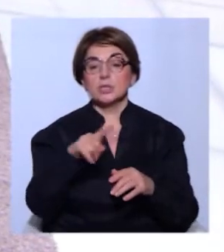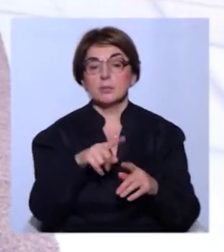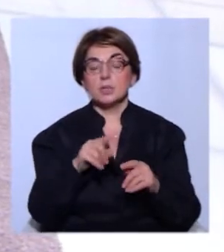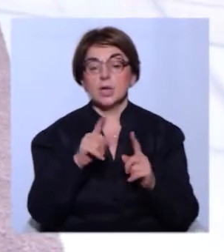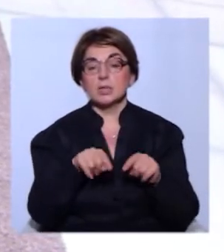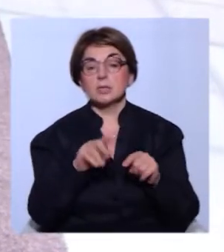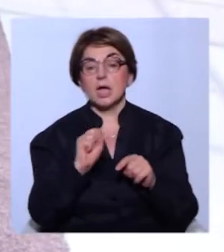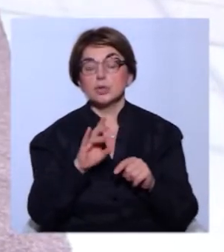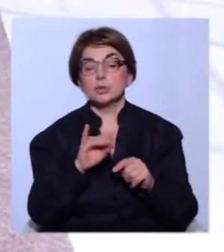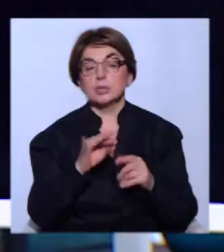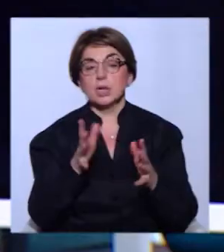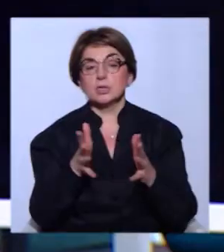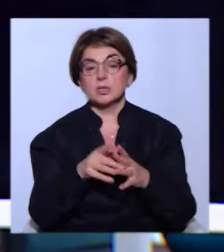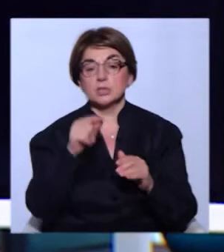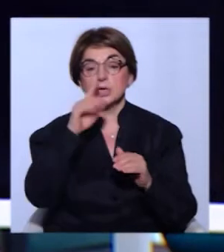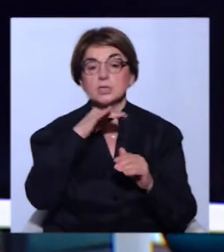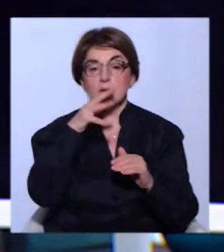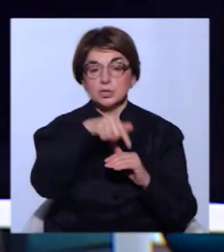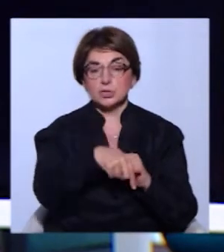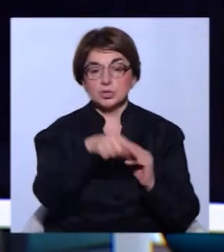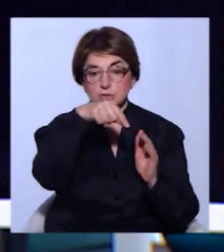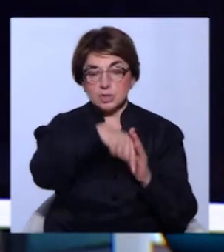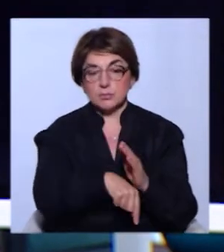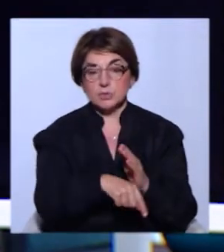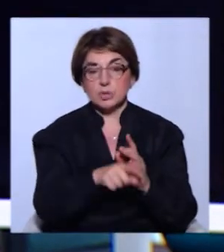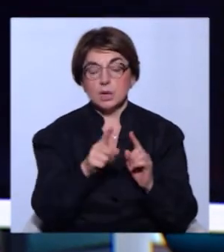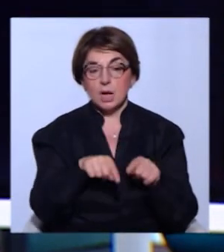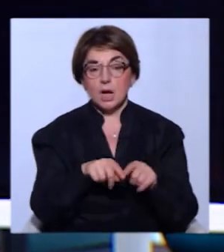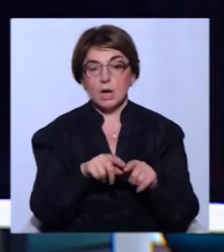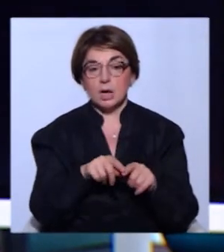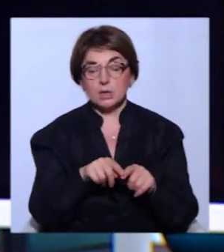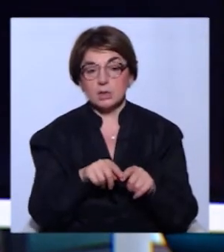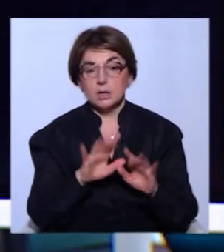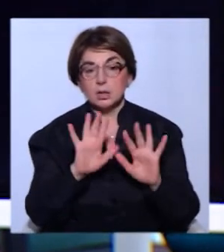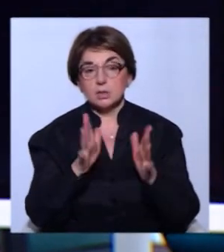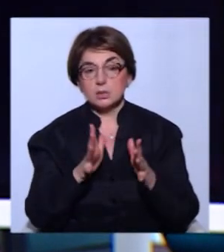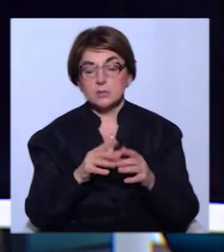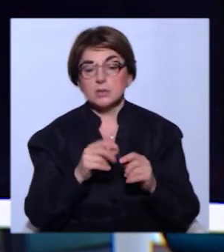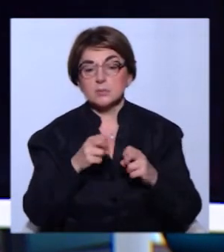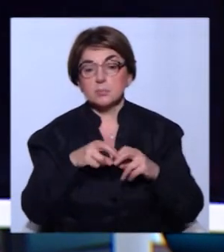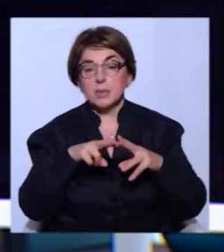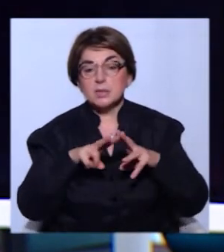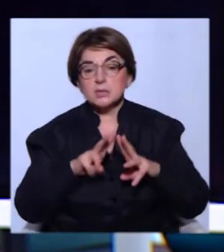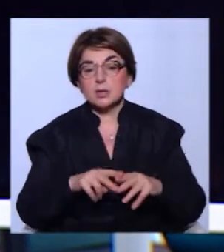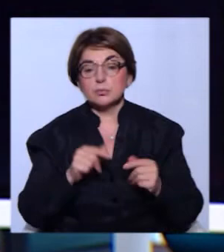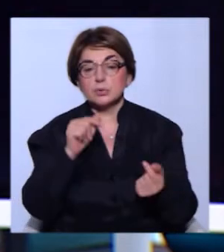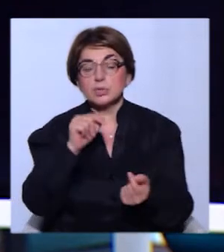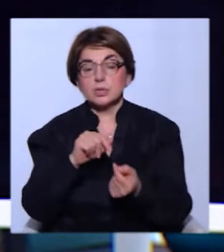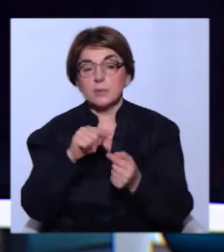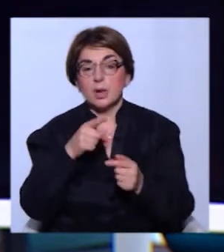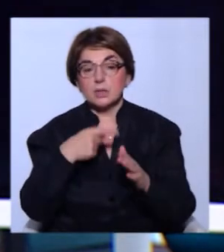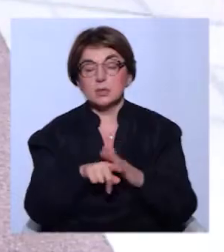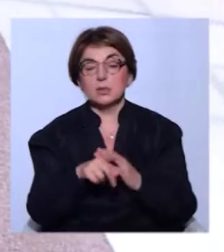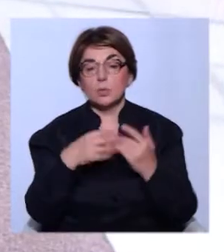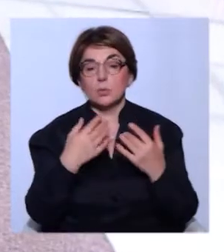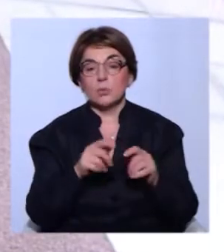აზოტის ნაერთები ჩადიან წყლის სიღრმეში და აქ განიცდიან დაწნეხვას. შესაბამისად,